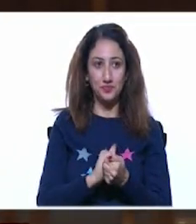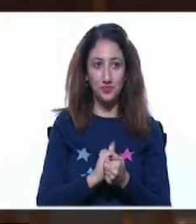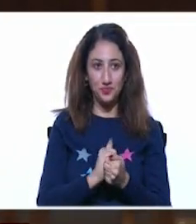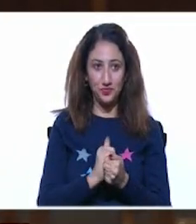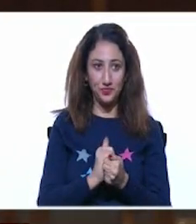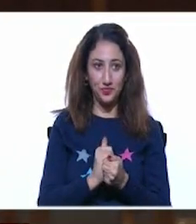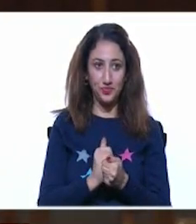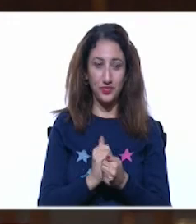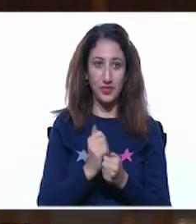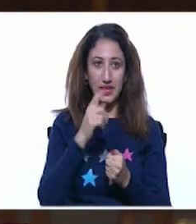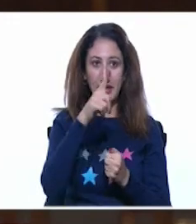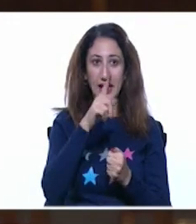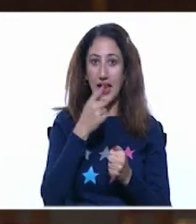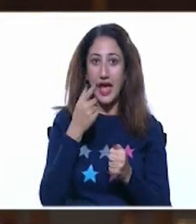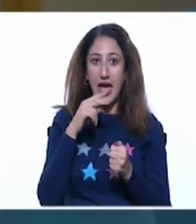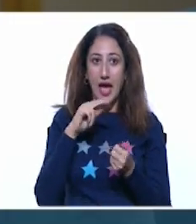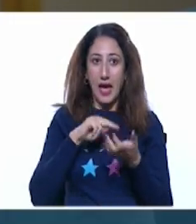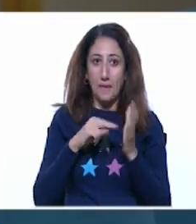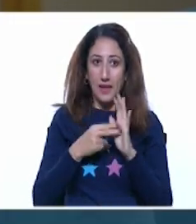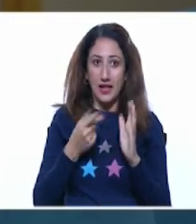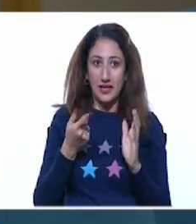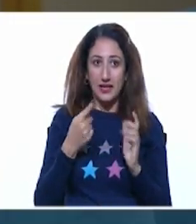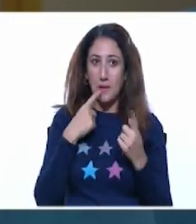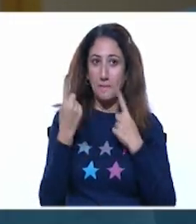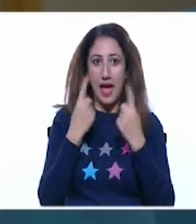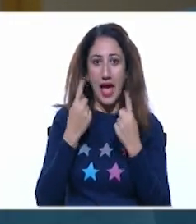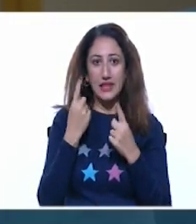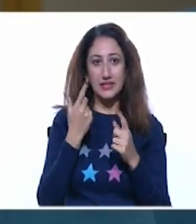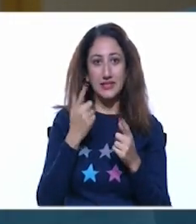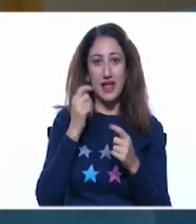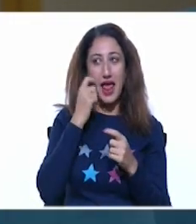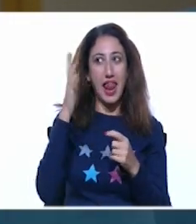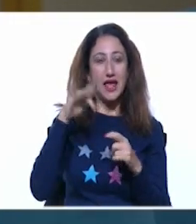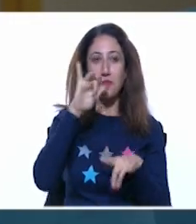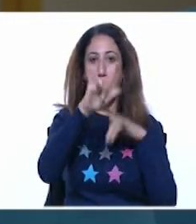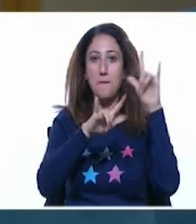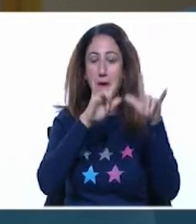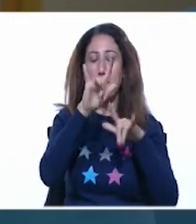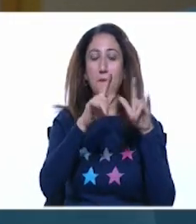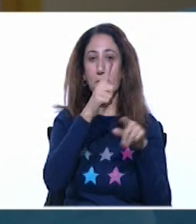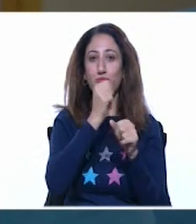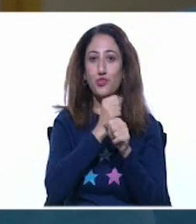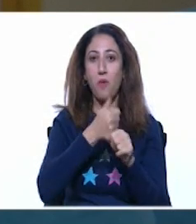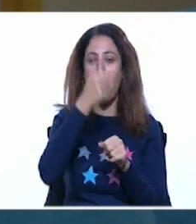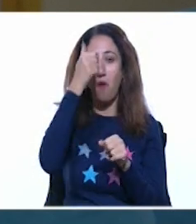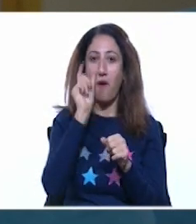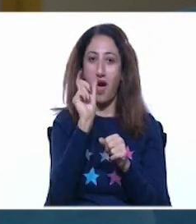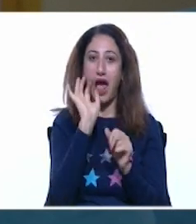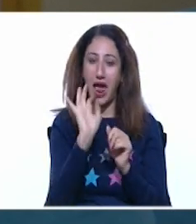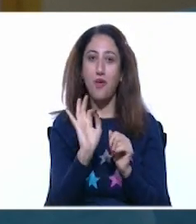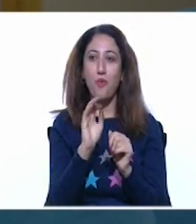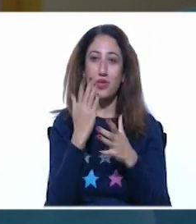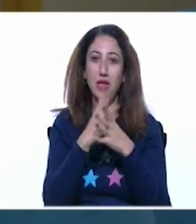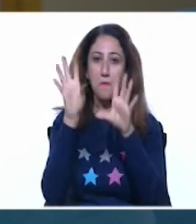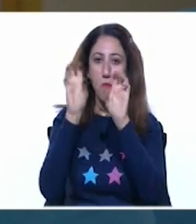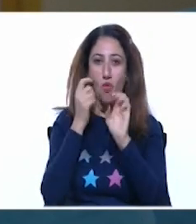جات لك التهديد عملت ايه؟ قلقت بجد؟ لا ما بقى لا خلاص، عارف الناس ده حب يعني، ده حلو ان الناس وصل لها التمثيل ده